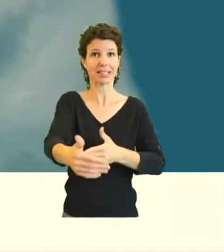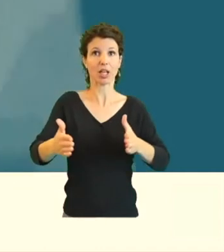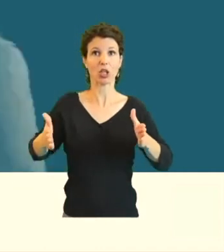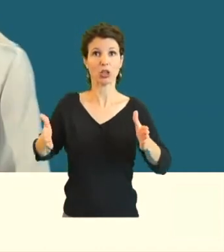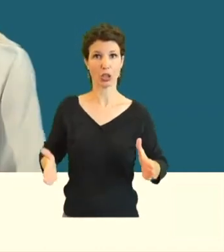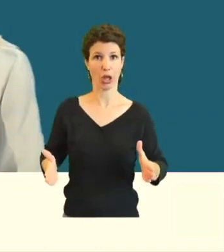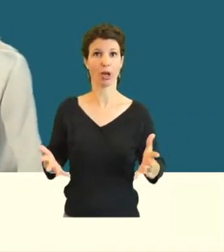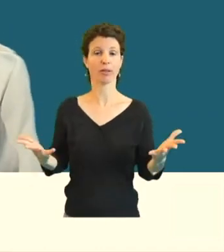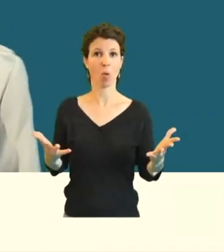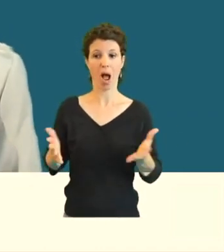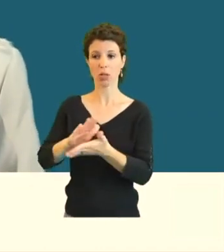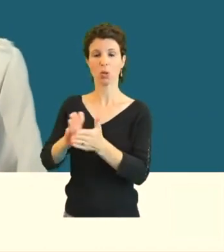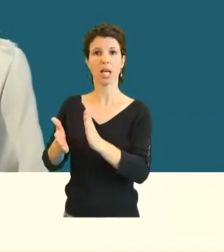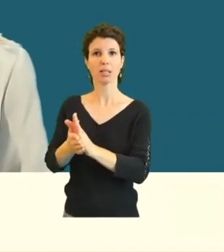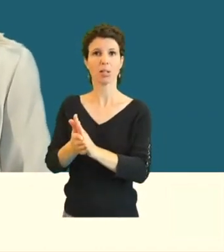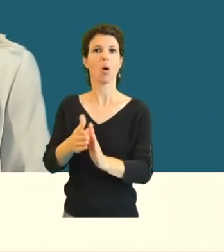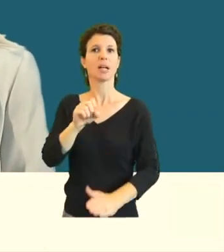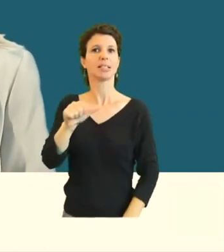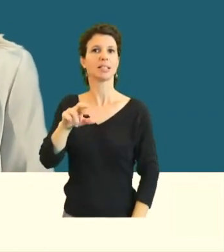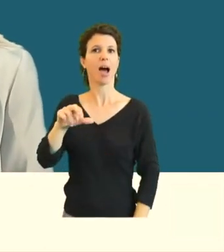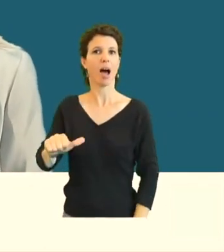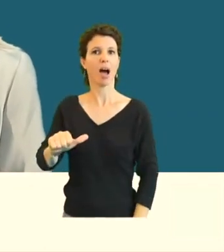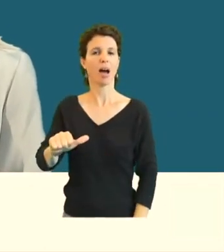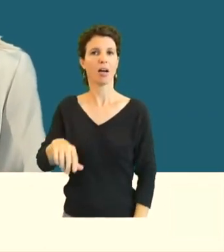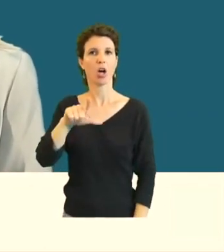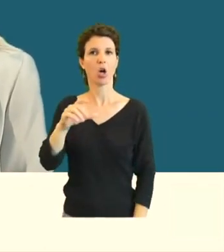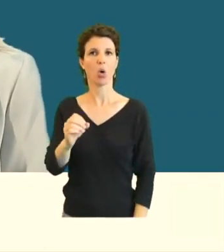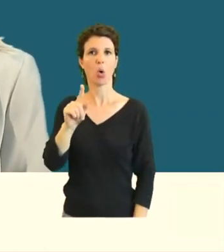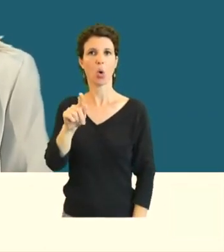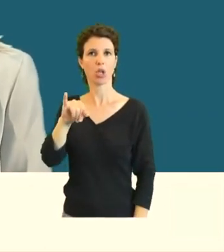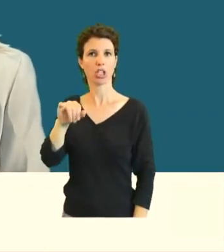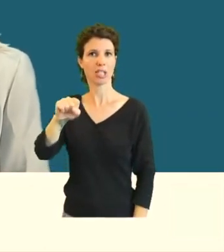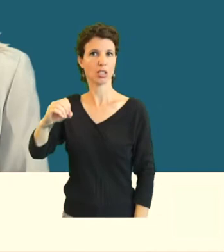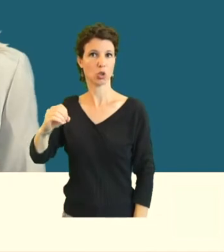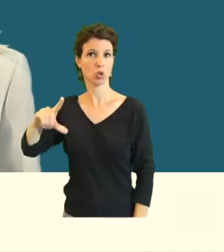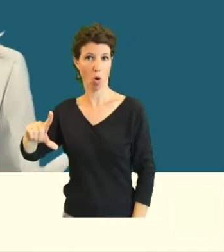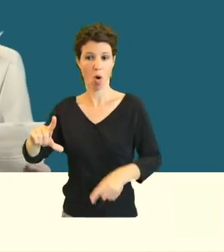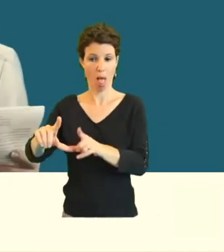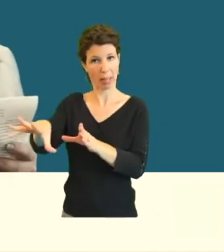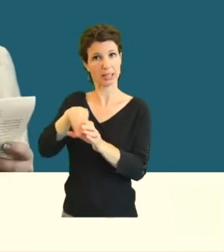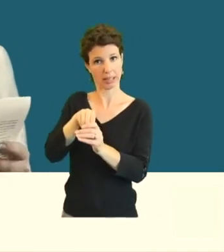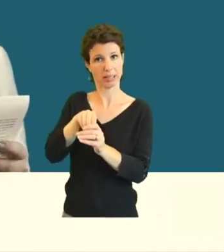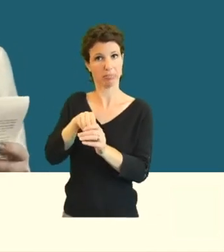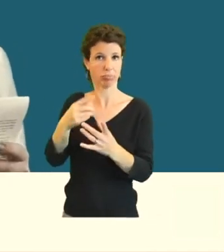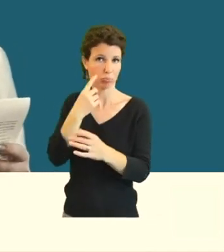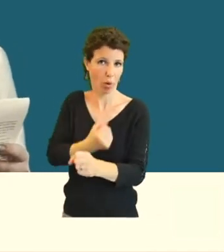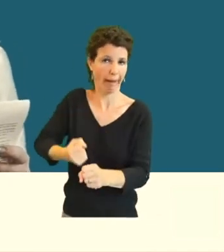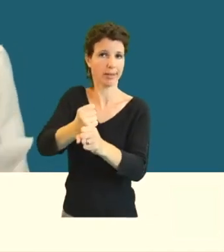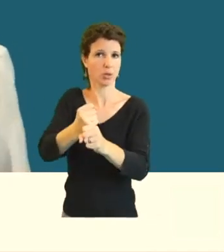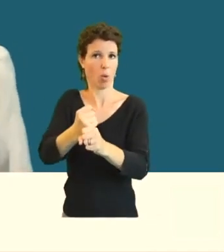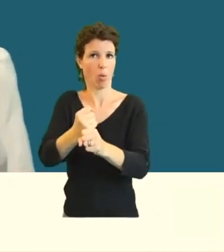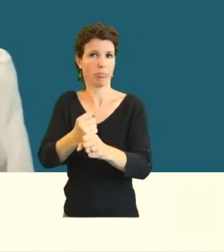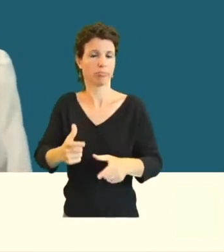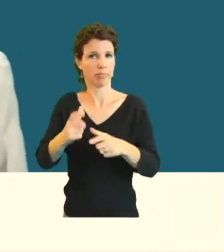l'association Sarah Logisol qui va donc participer à ces créations donc d'hébergements. Ils sont situés